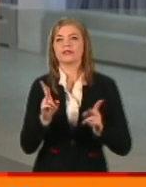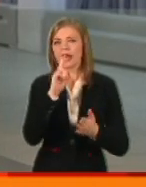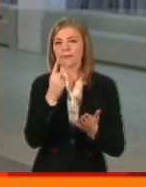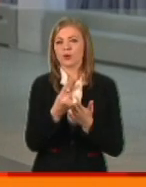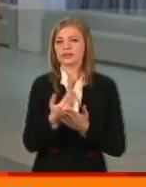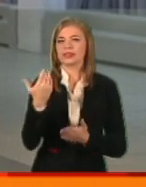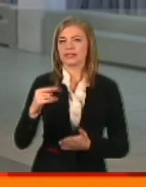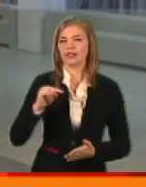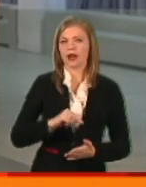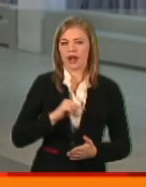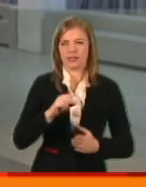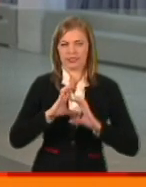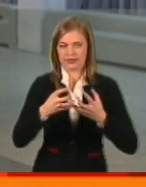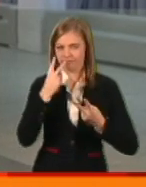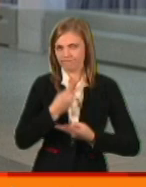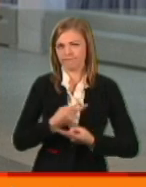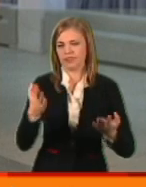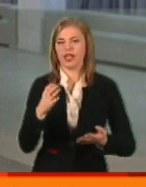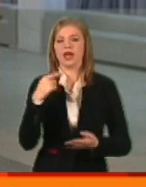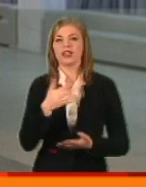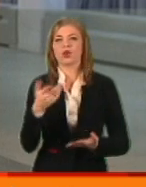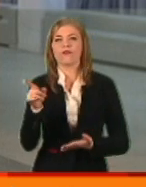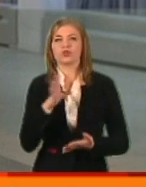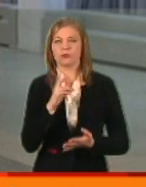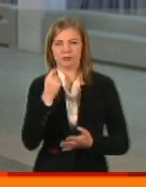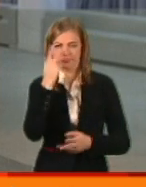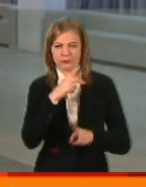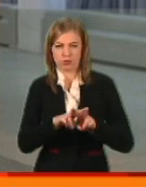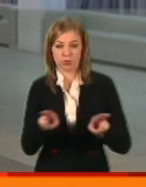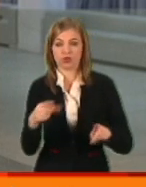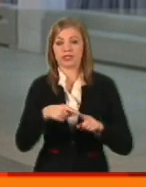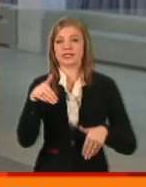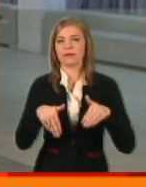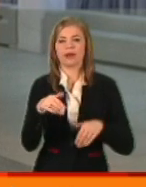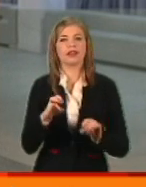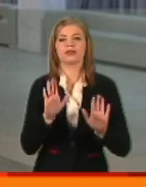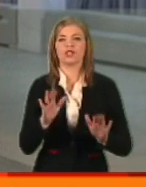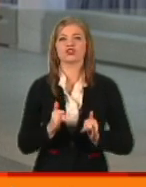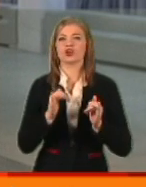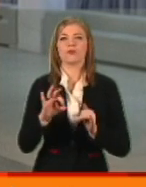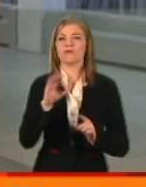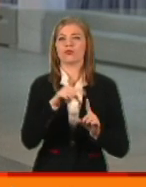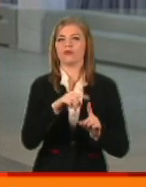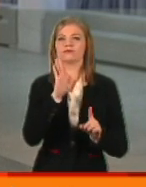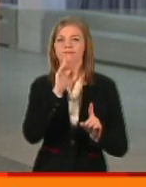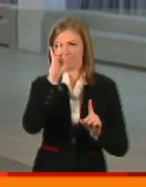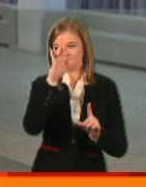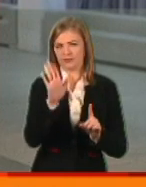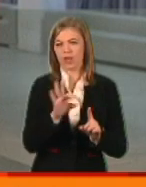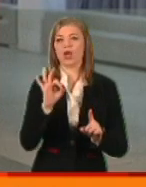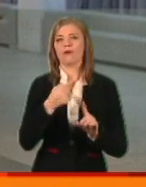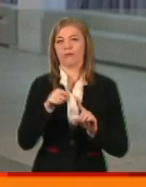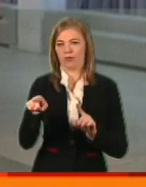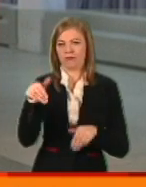показати її характер світові, героїню, з якою вони були б схожі. Цей балет не лише про Марлен Дитрих, він і про